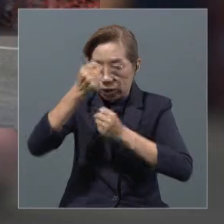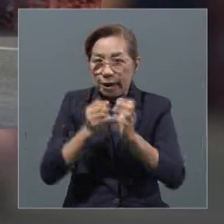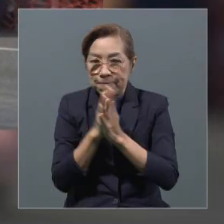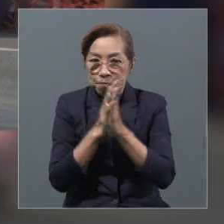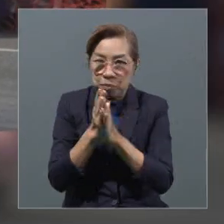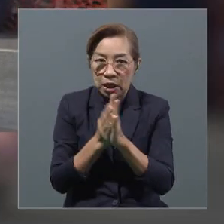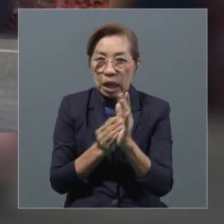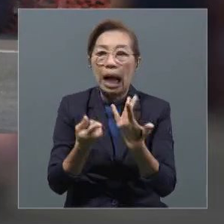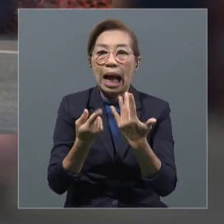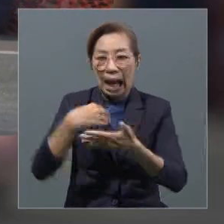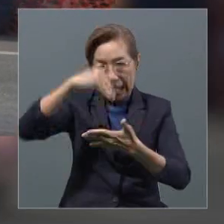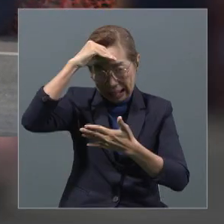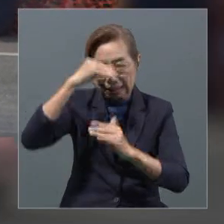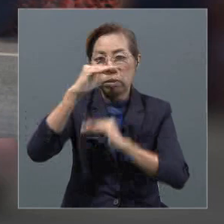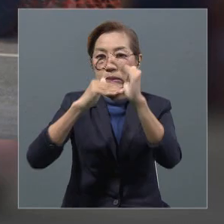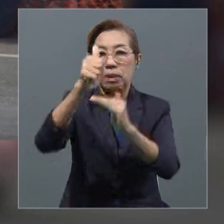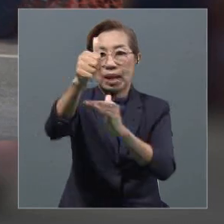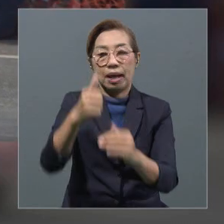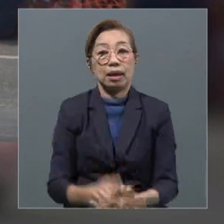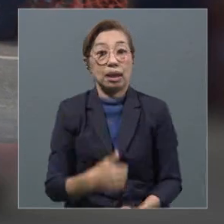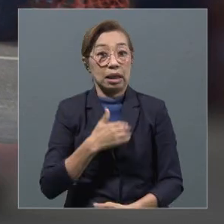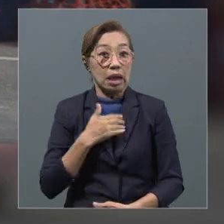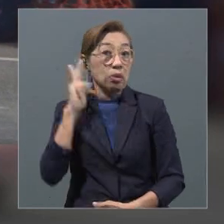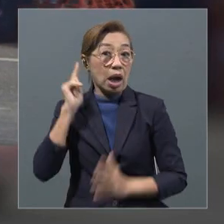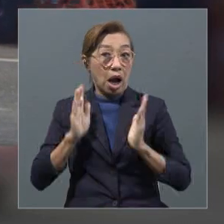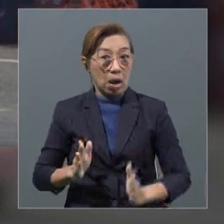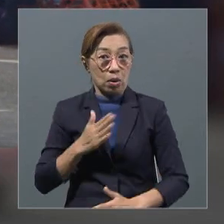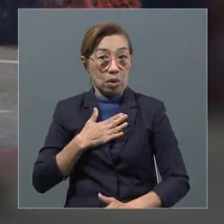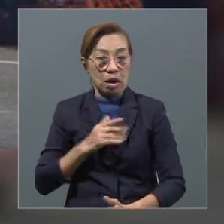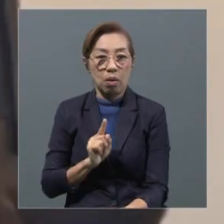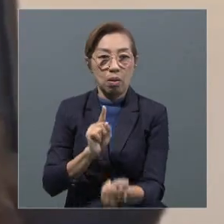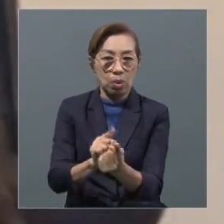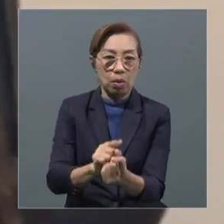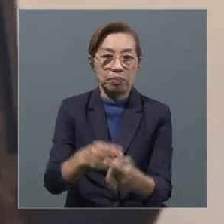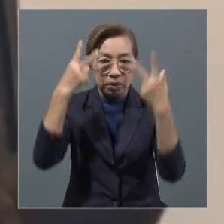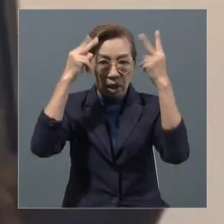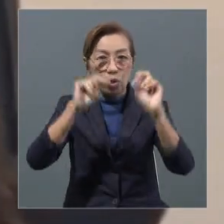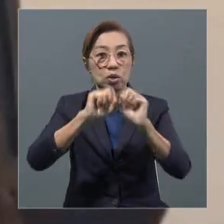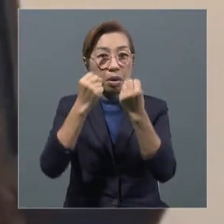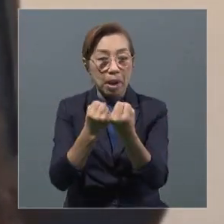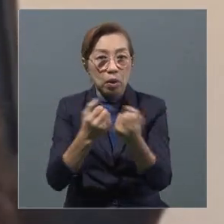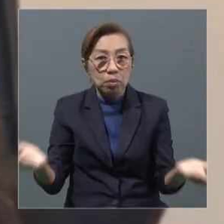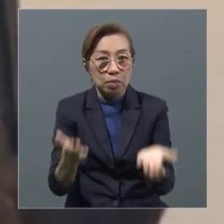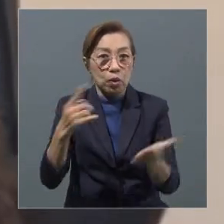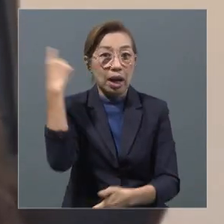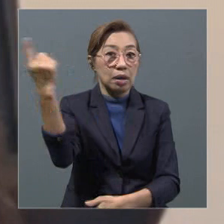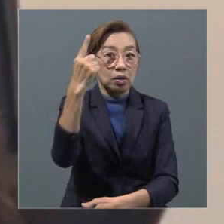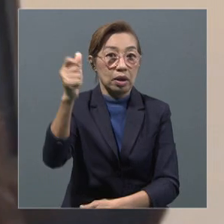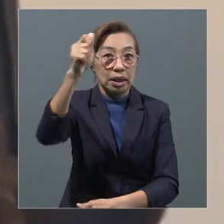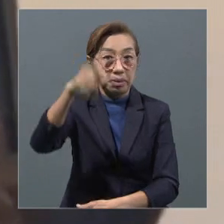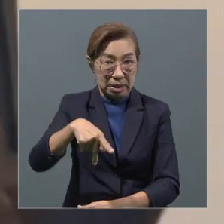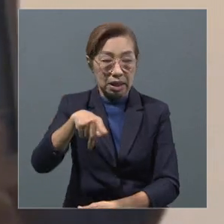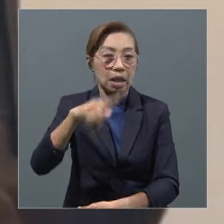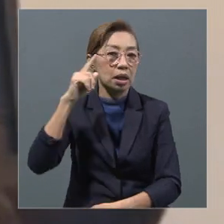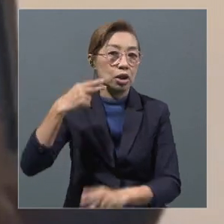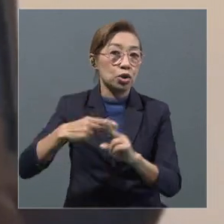ไปค่ะคือทีมข่าวของเราเนี่ยได้มีโอกาสพูดคุยกับคุณเบนมอนโกเมอรี่ค่ะนายกสมาคมส่งเสริมการท่องเที่ยวภูมิภาคเอเชียแปซิฟิกสา